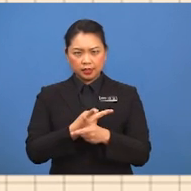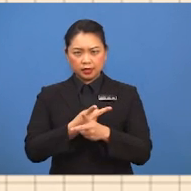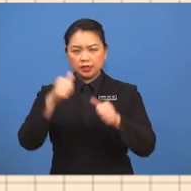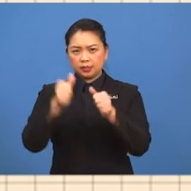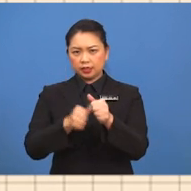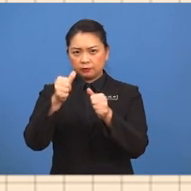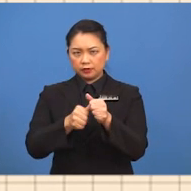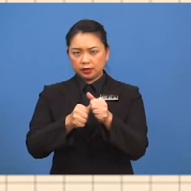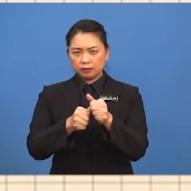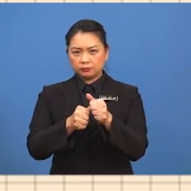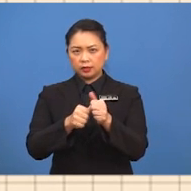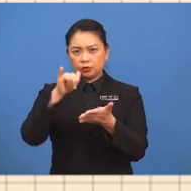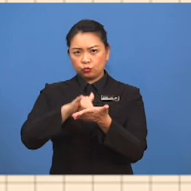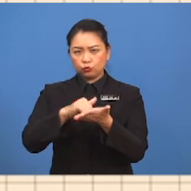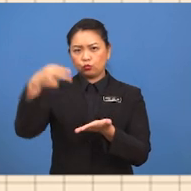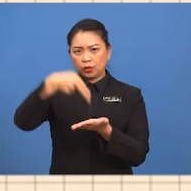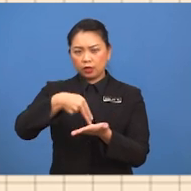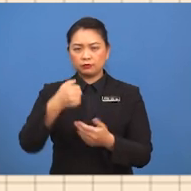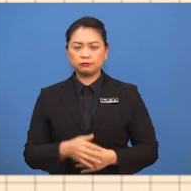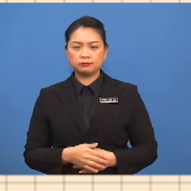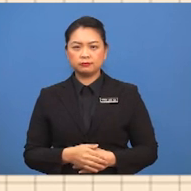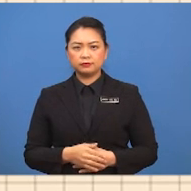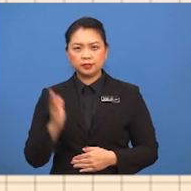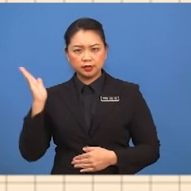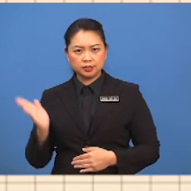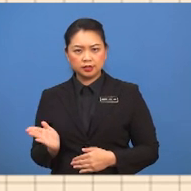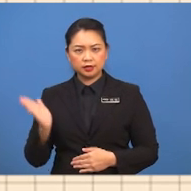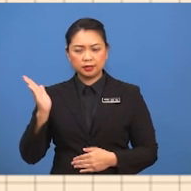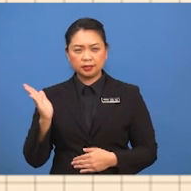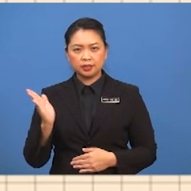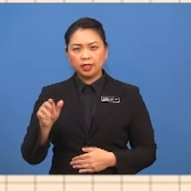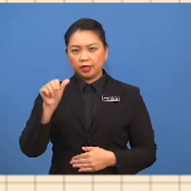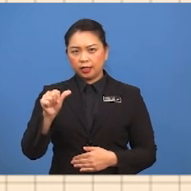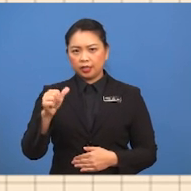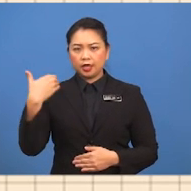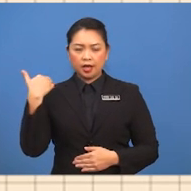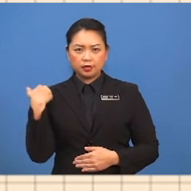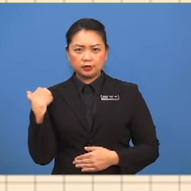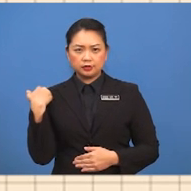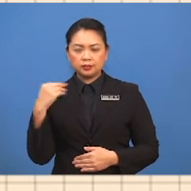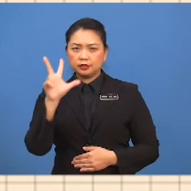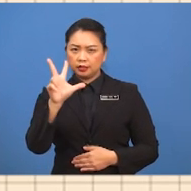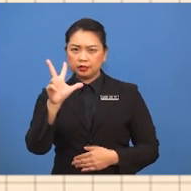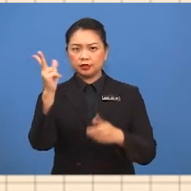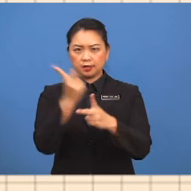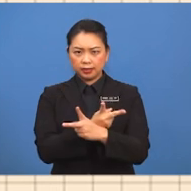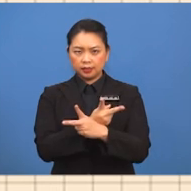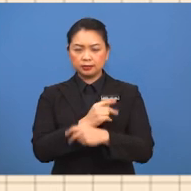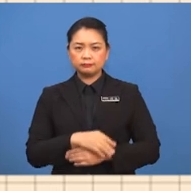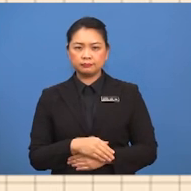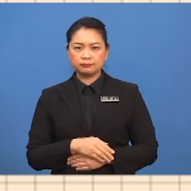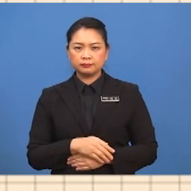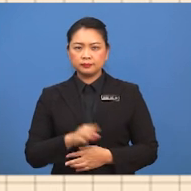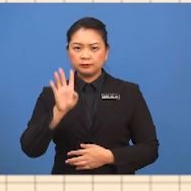setiap data itu berulang. Di sini, A berulang sebanyak 3 kali.